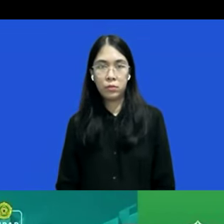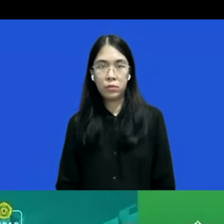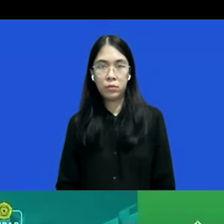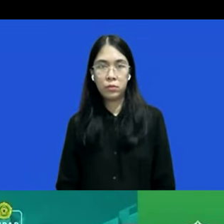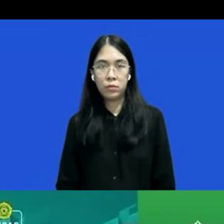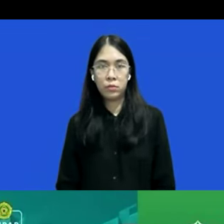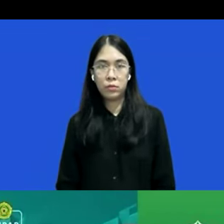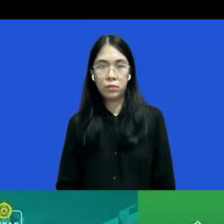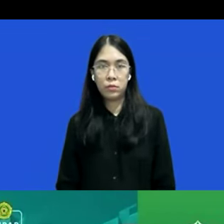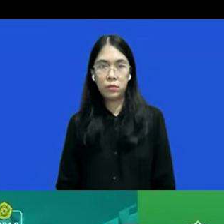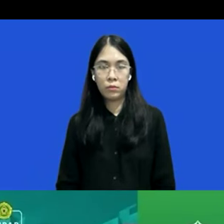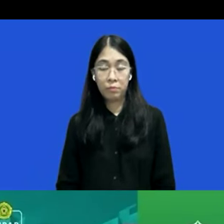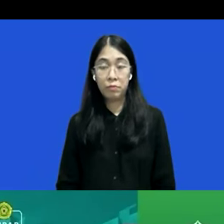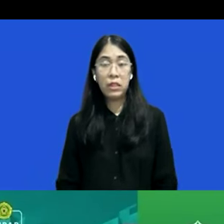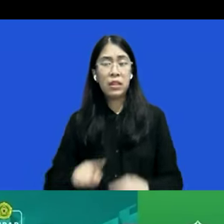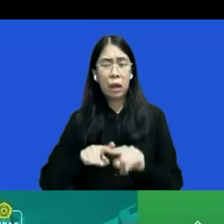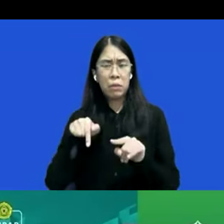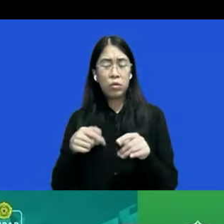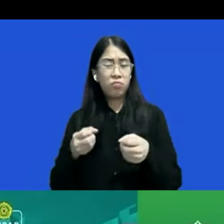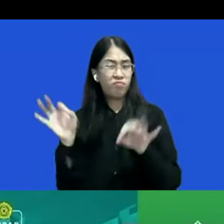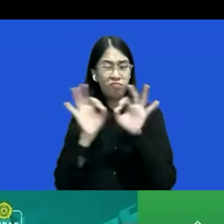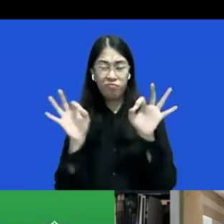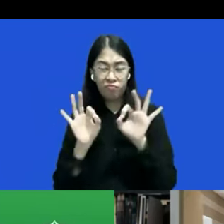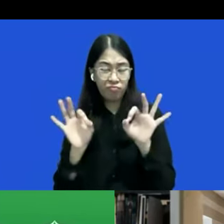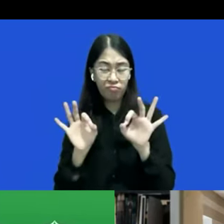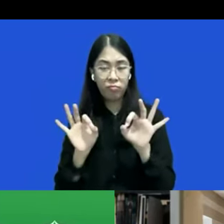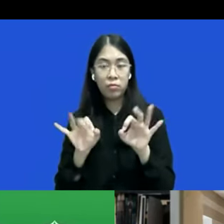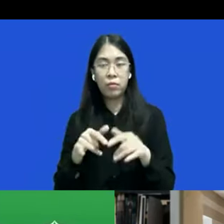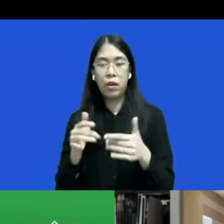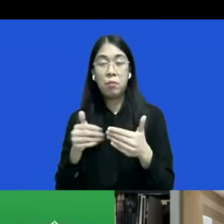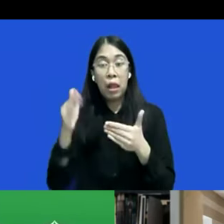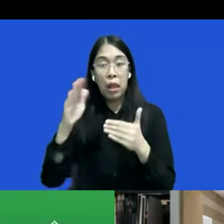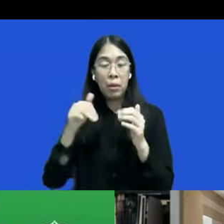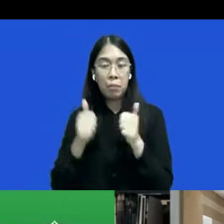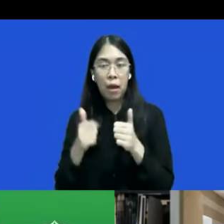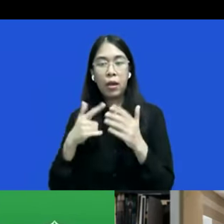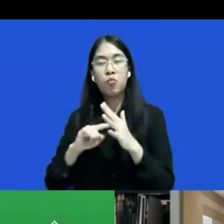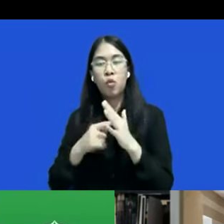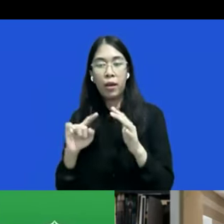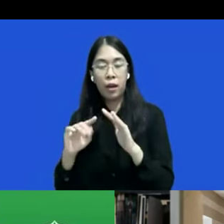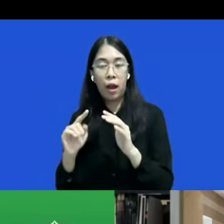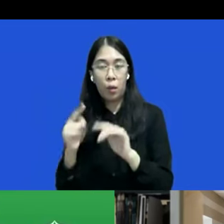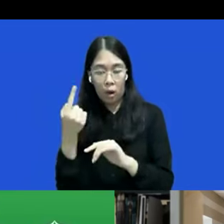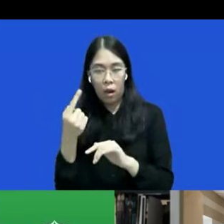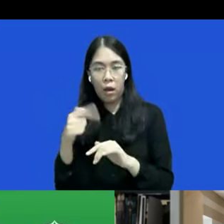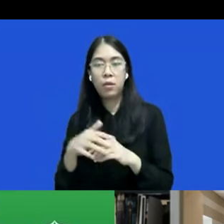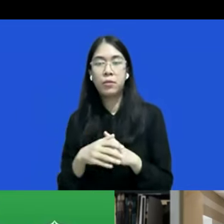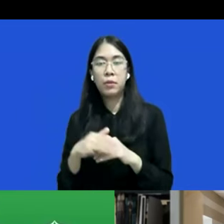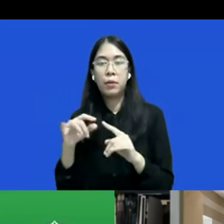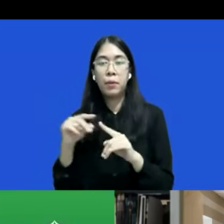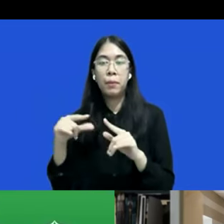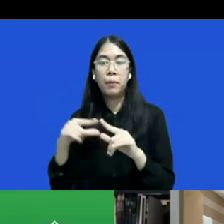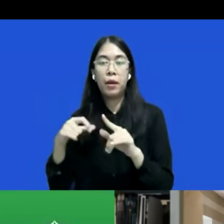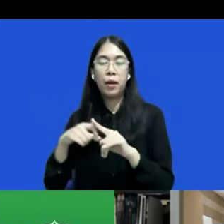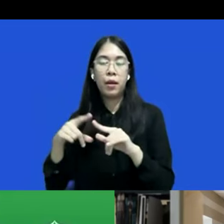ada. Ya, sehingga lebih baik ketika kemudian dimulai dari awal dan sebaiknya prakarsa dimulai dari